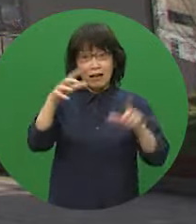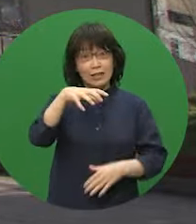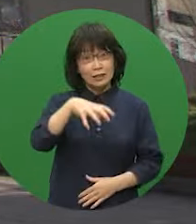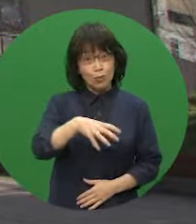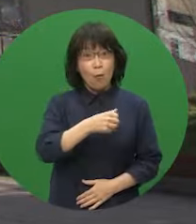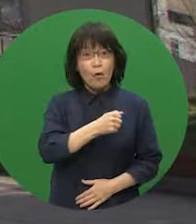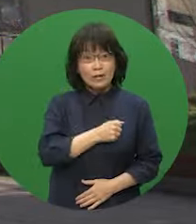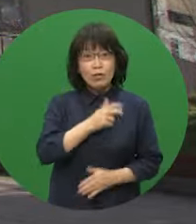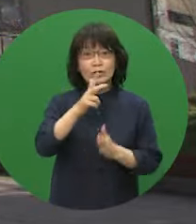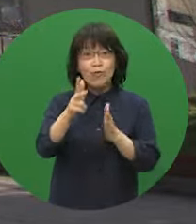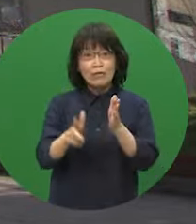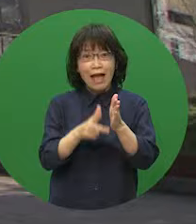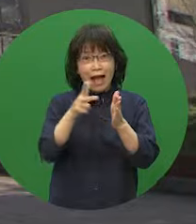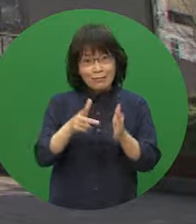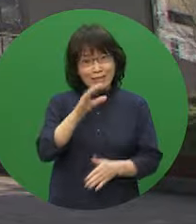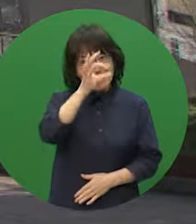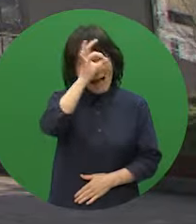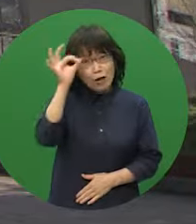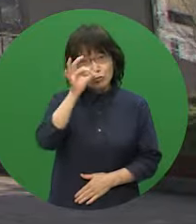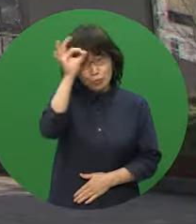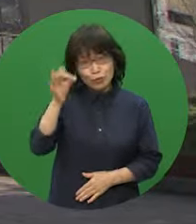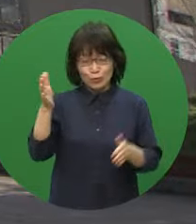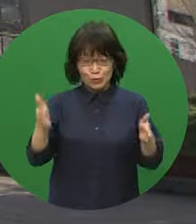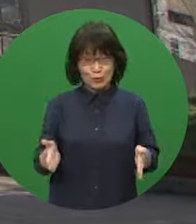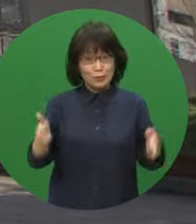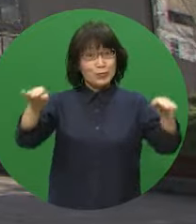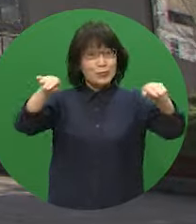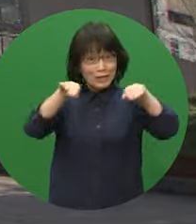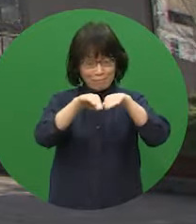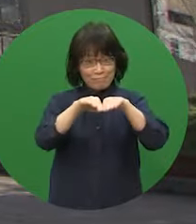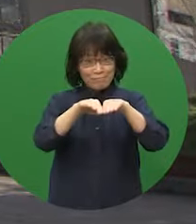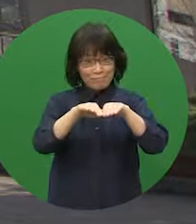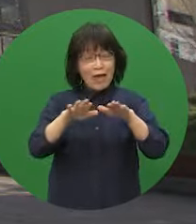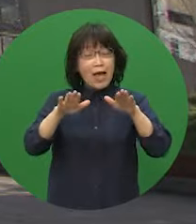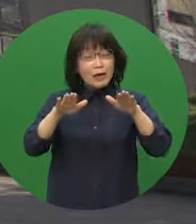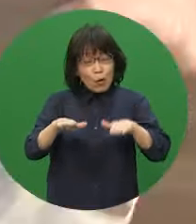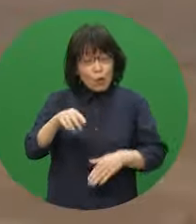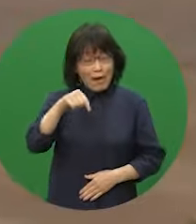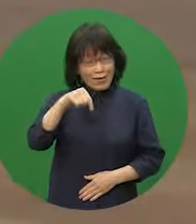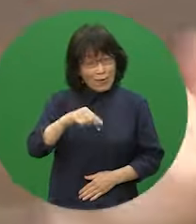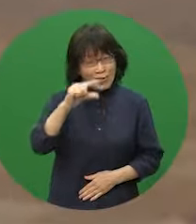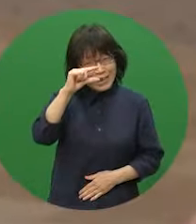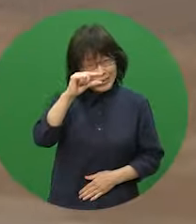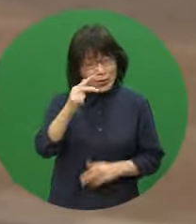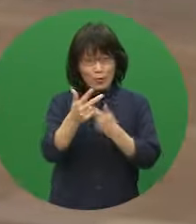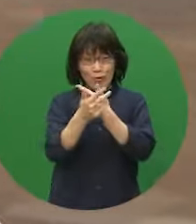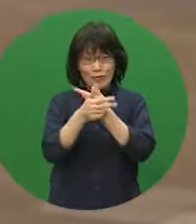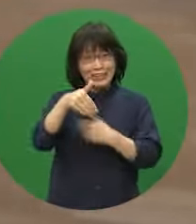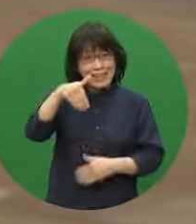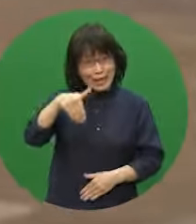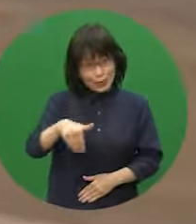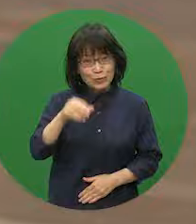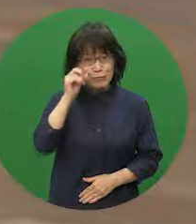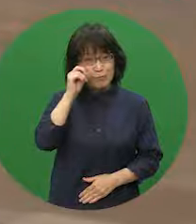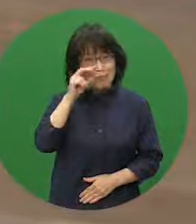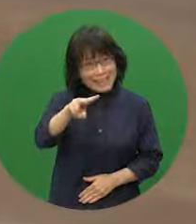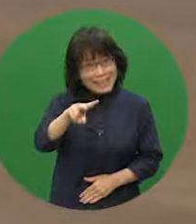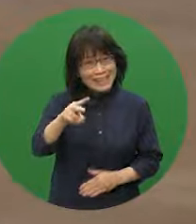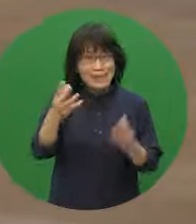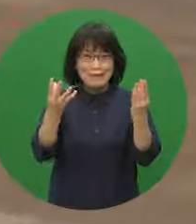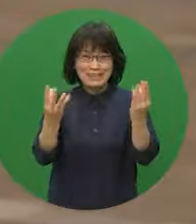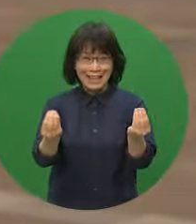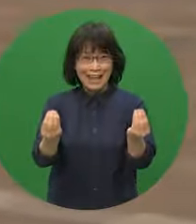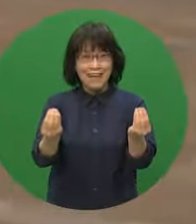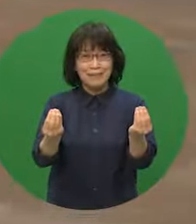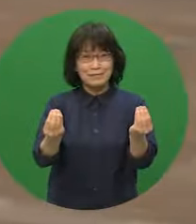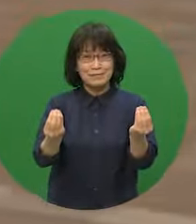命の旅博物館にやってきました。いつ来てもワクワクする。今回はここでちょっと北九見つけて